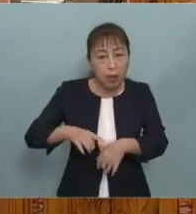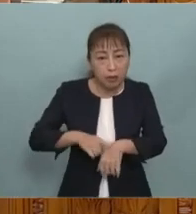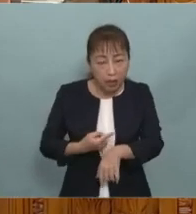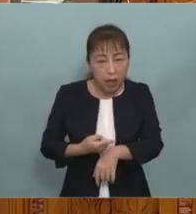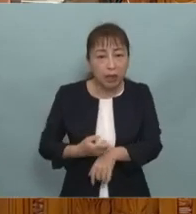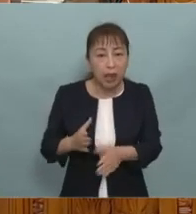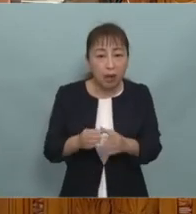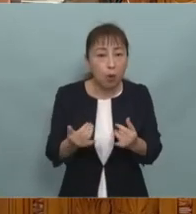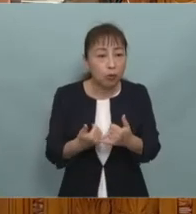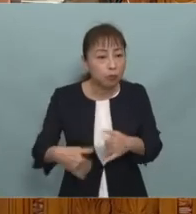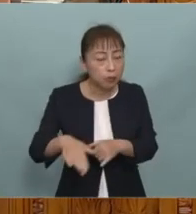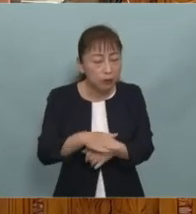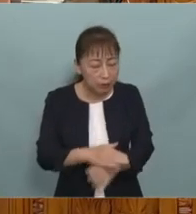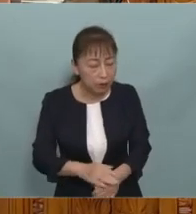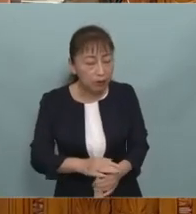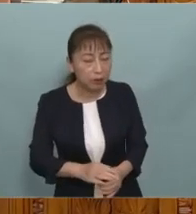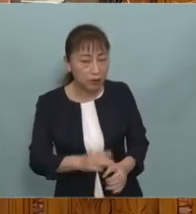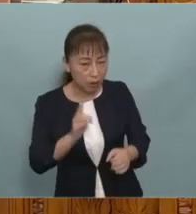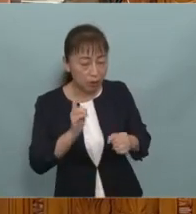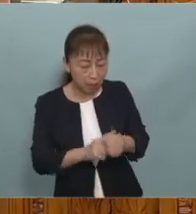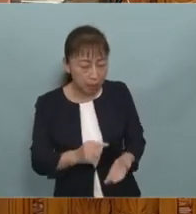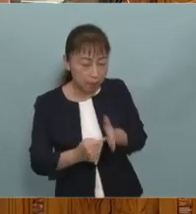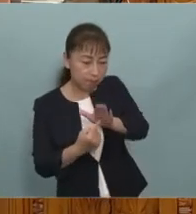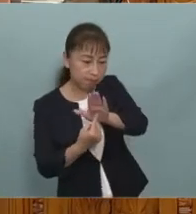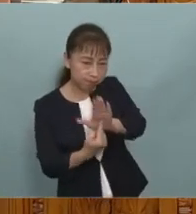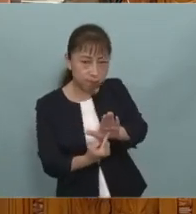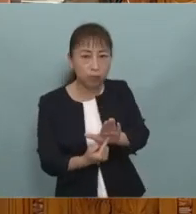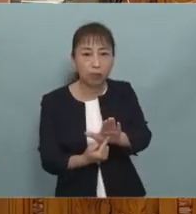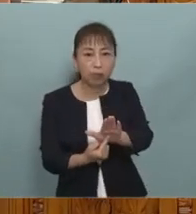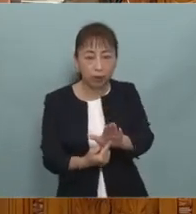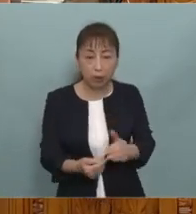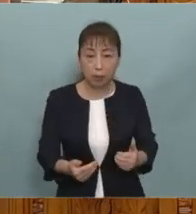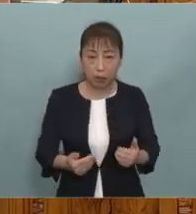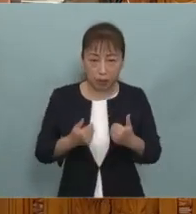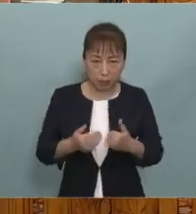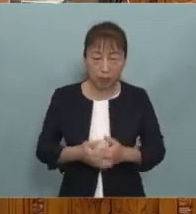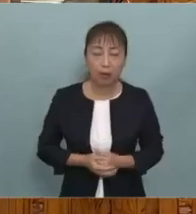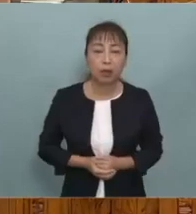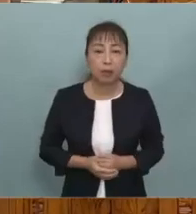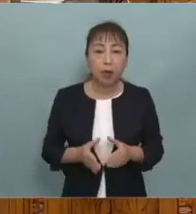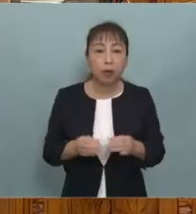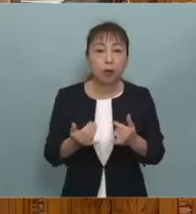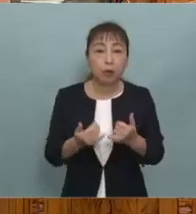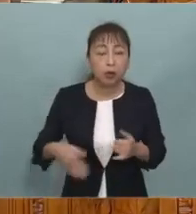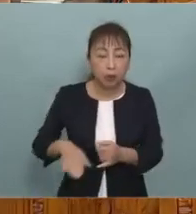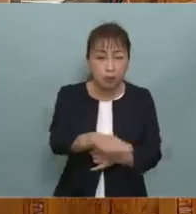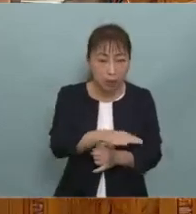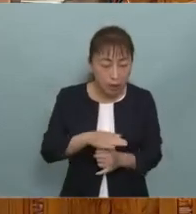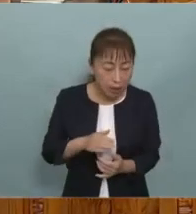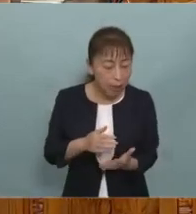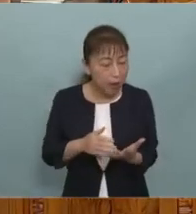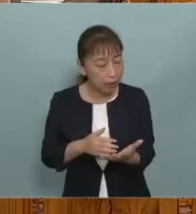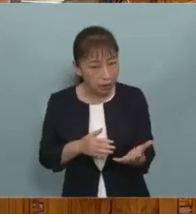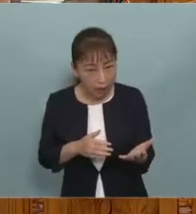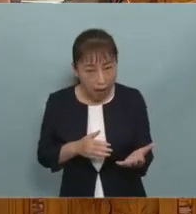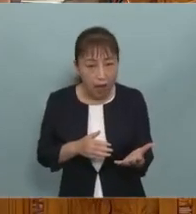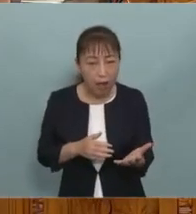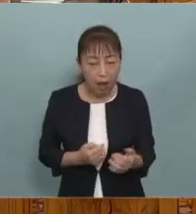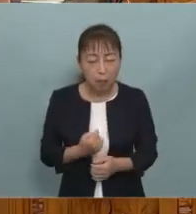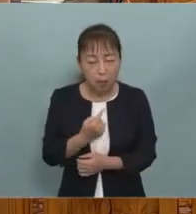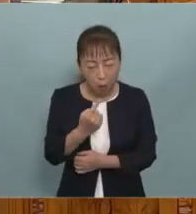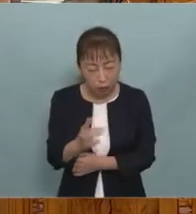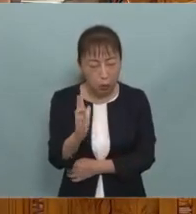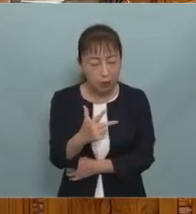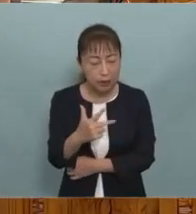国民に向けて公開することを確実せねばなりません国民の皆様方にもう1度